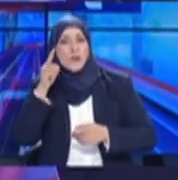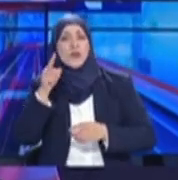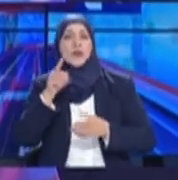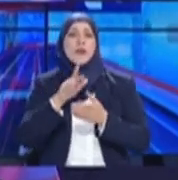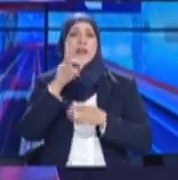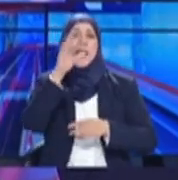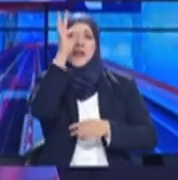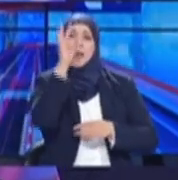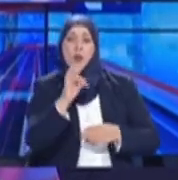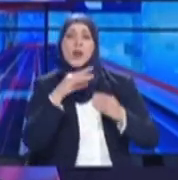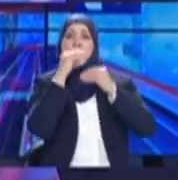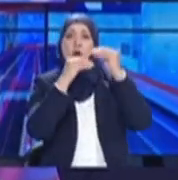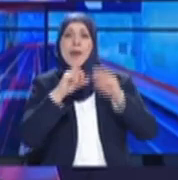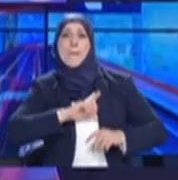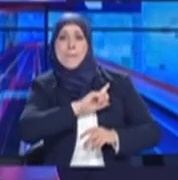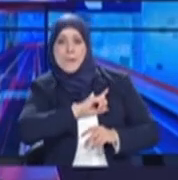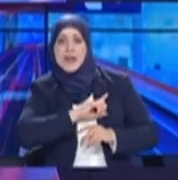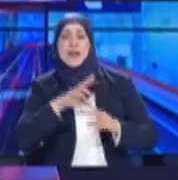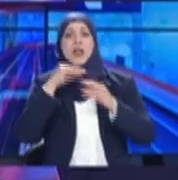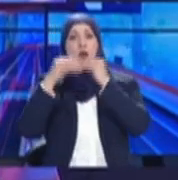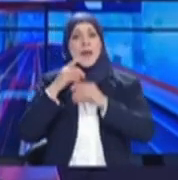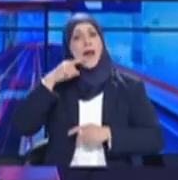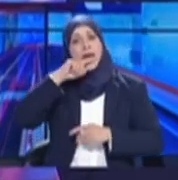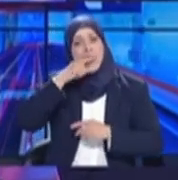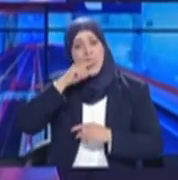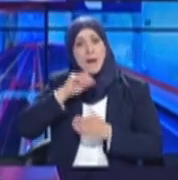ومدنيين وكذلك الشركه الجهويه للنقل